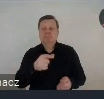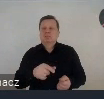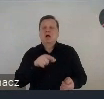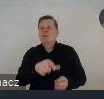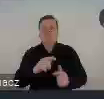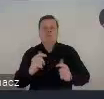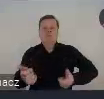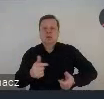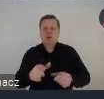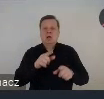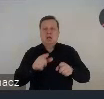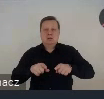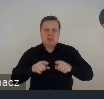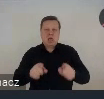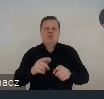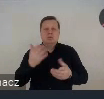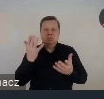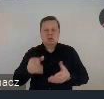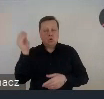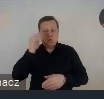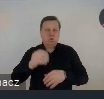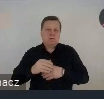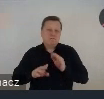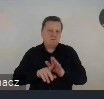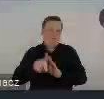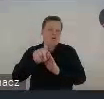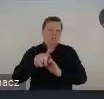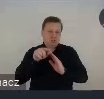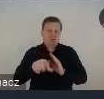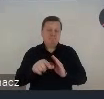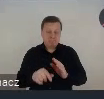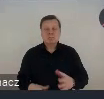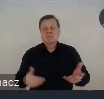wybierali kierunek dalszego kształcenia i dzięki temu można było